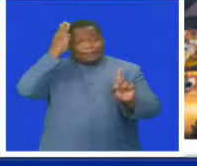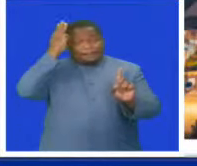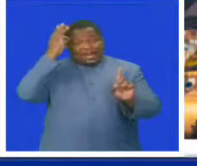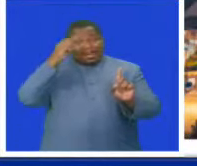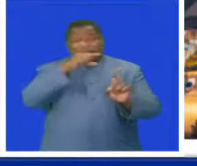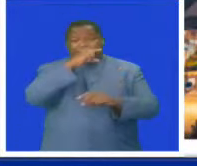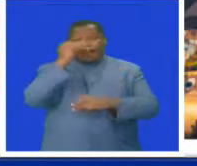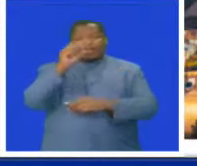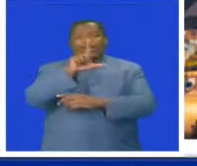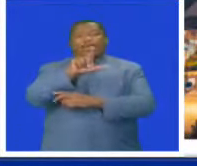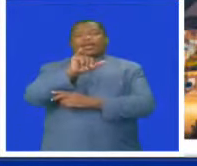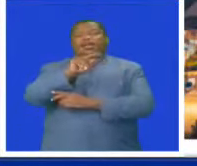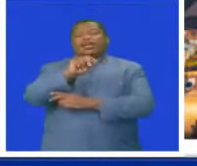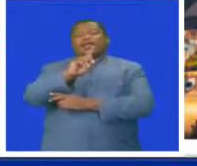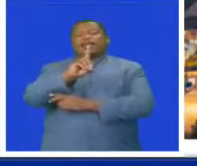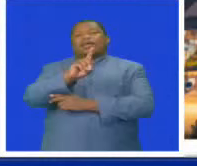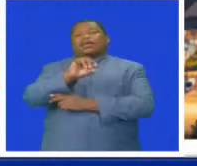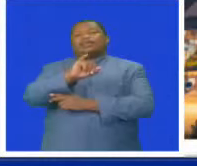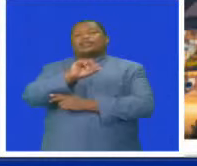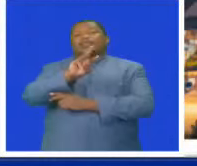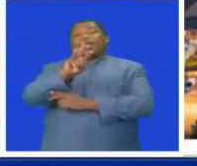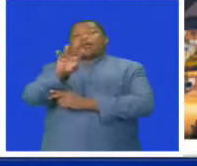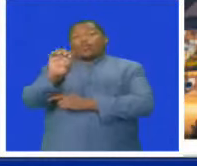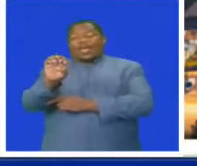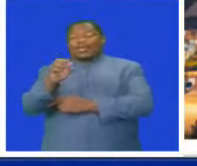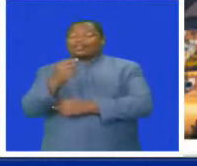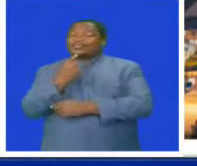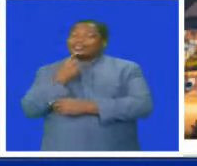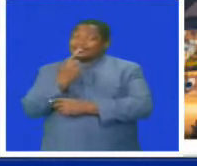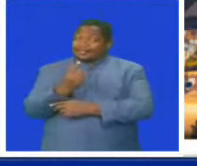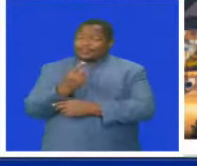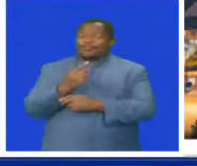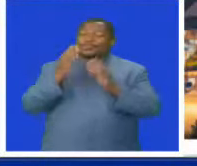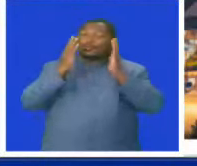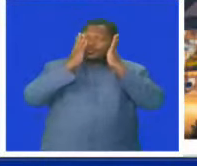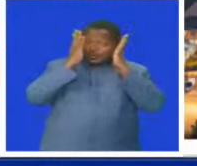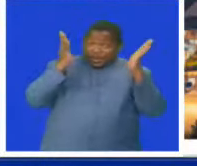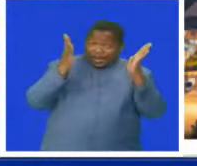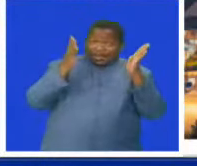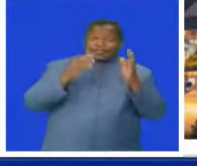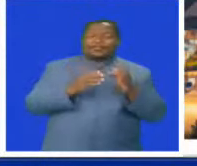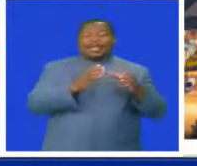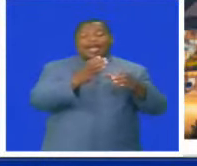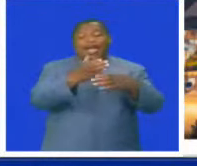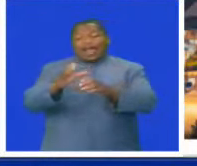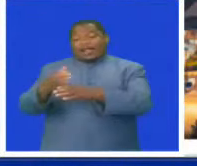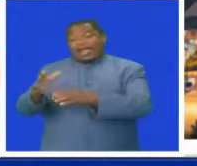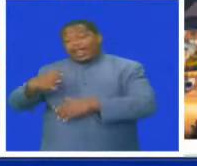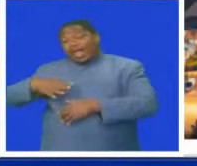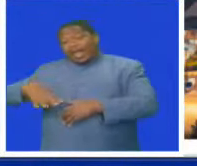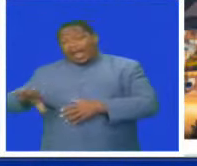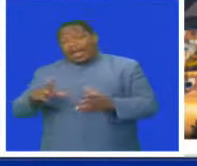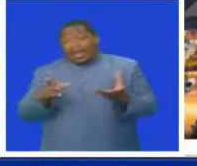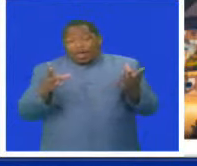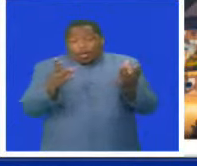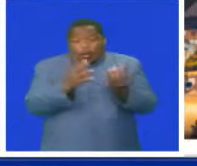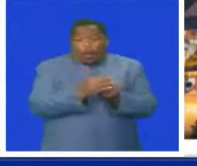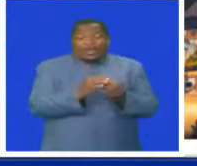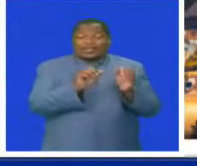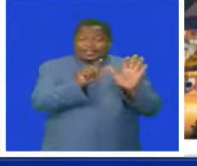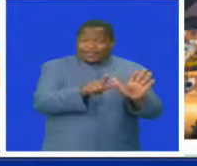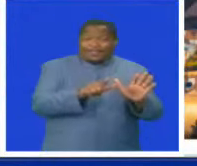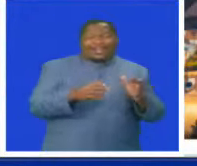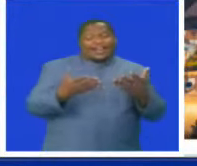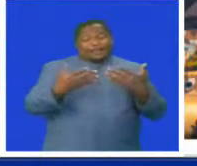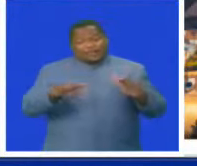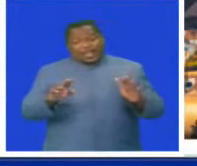uthi libe nelicebo lelibhalwe phansi lekuvikela nekucetha Tindzaba kubade buve. Induna ke ikusho lokho nayihlangene